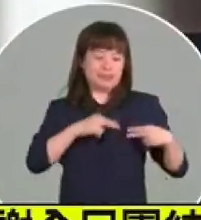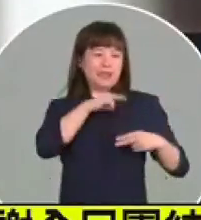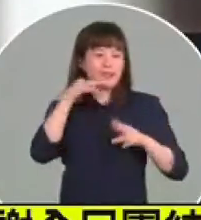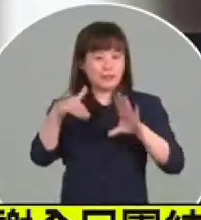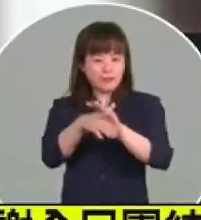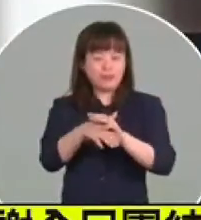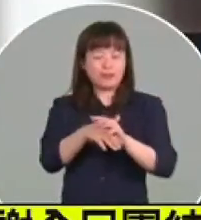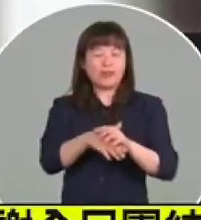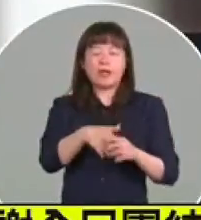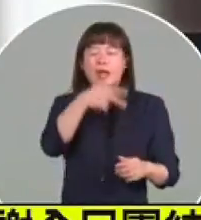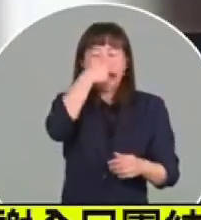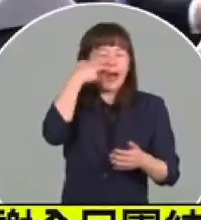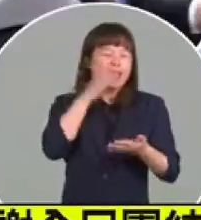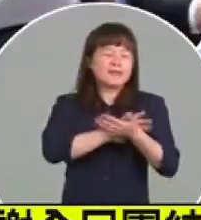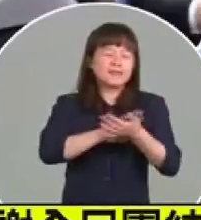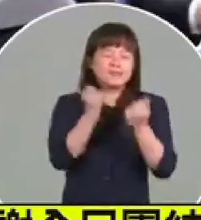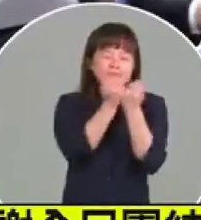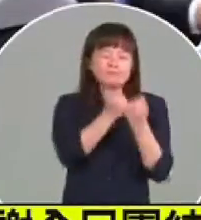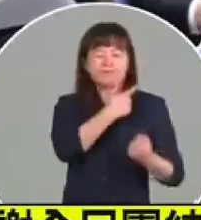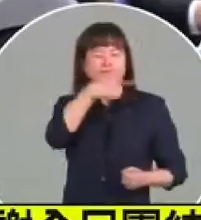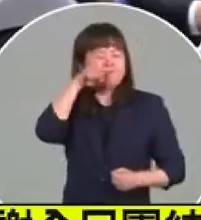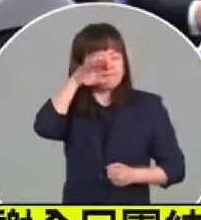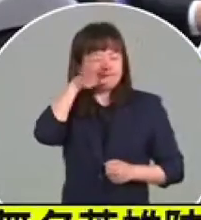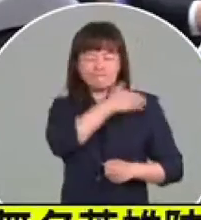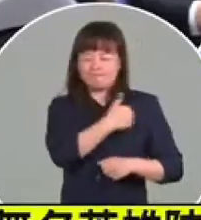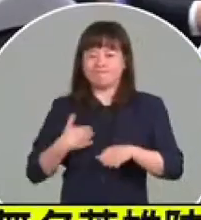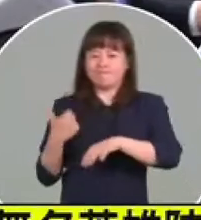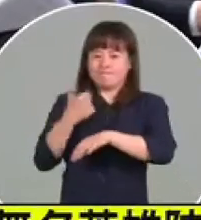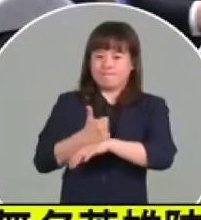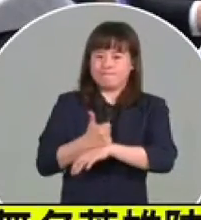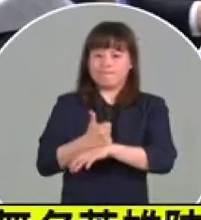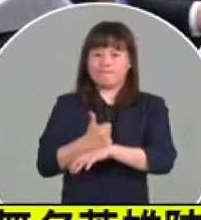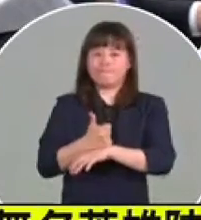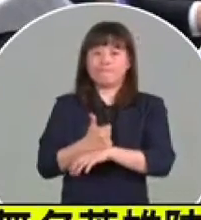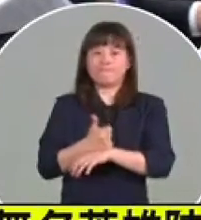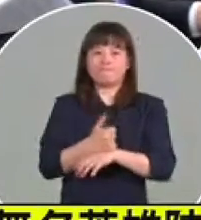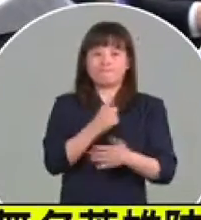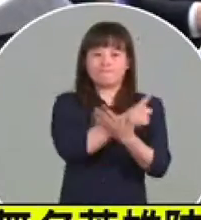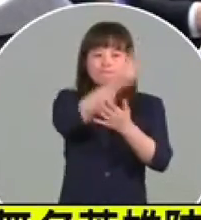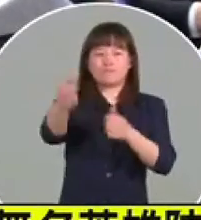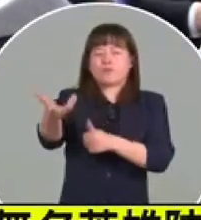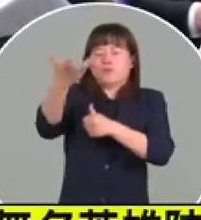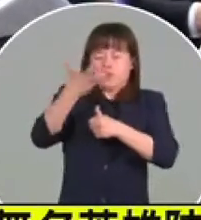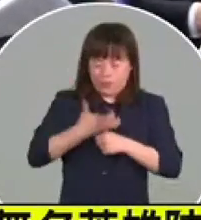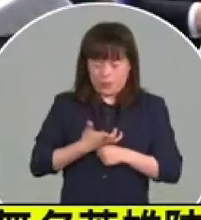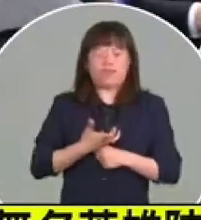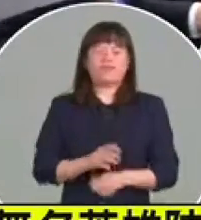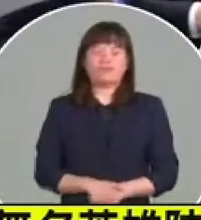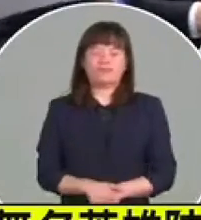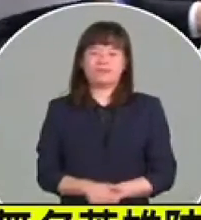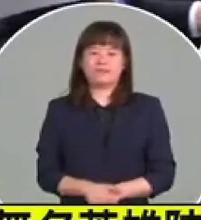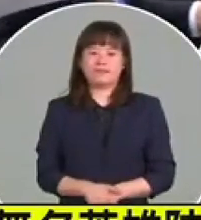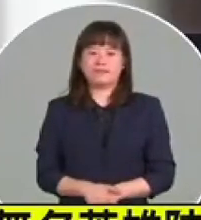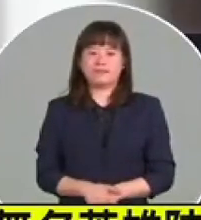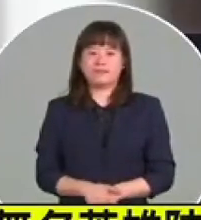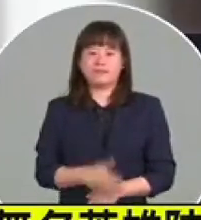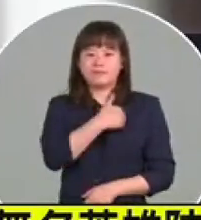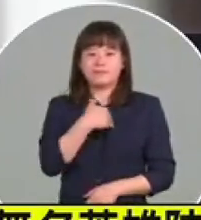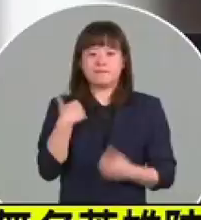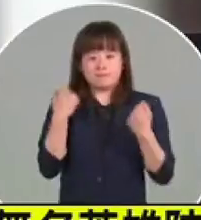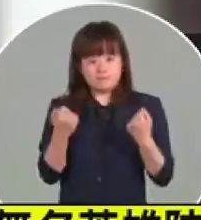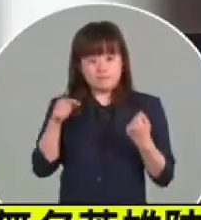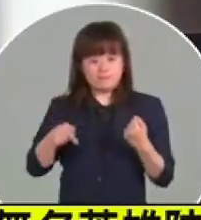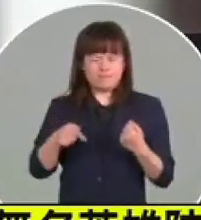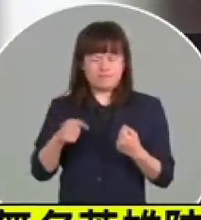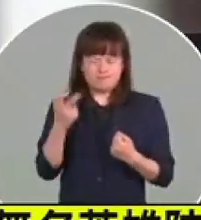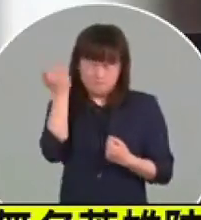文跟赖清德很荣幸能在此接受各位的托付，能在这